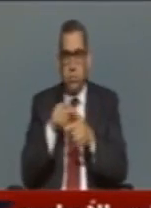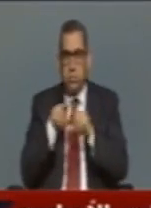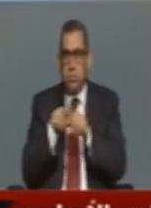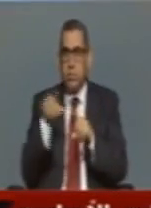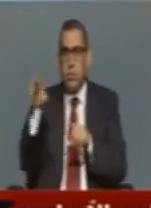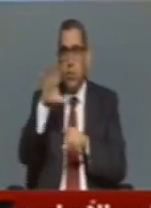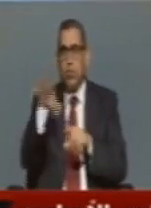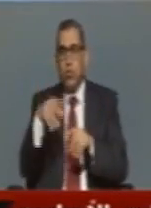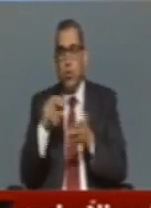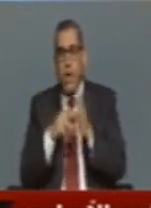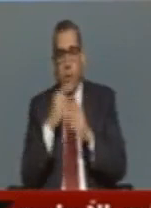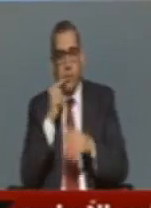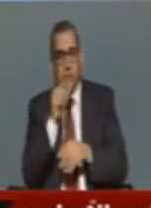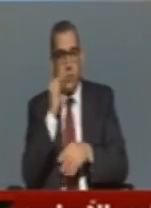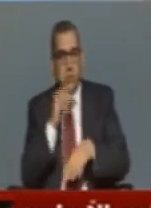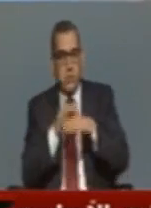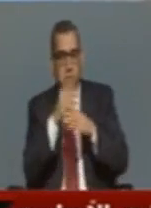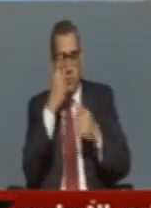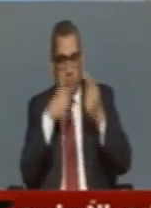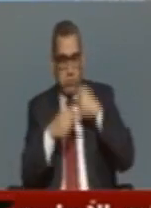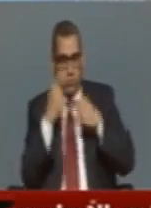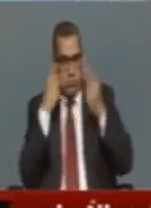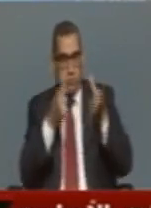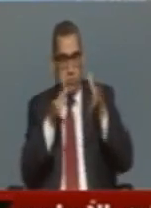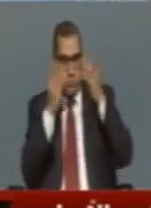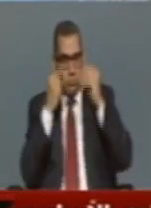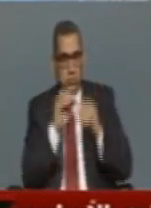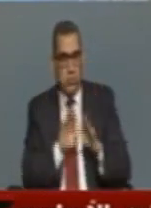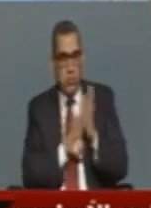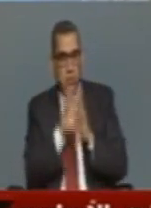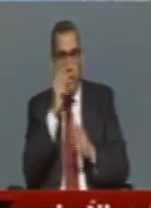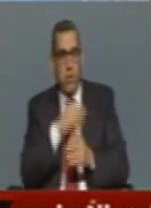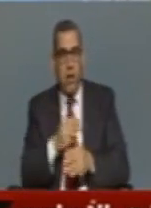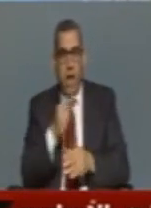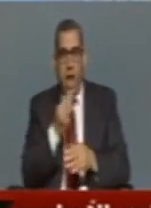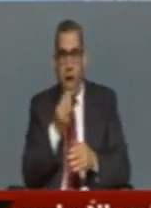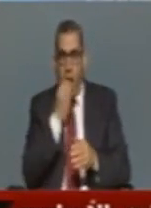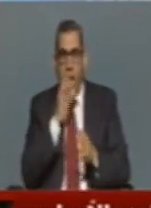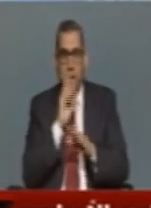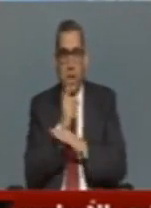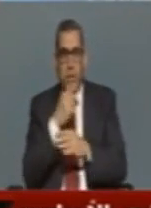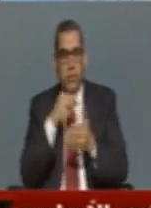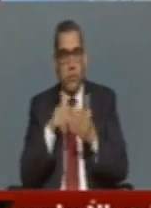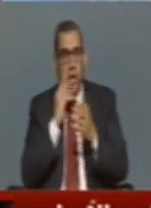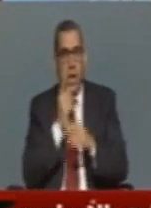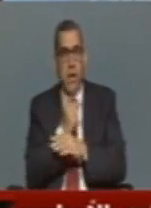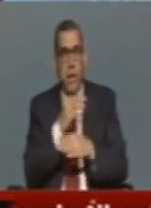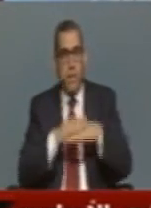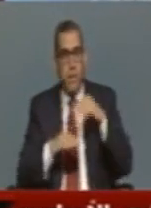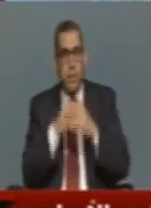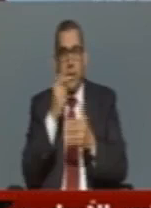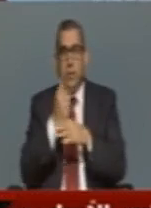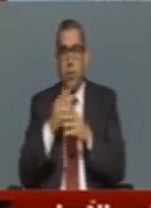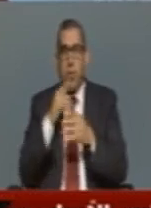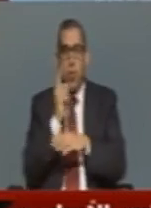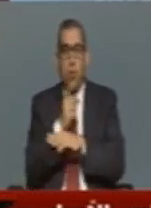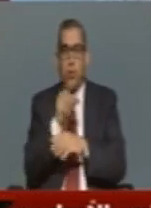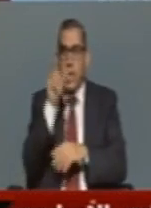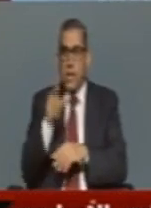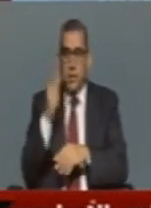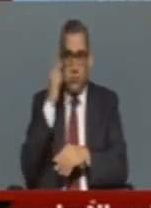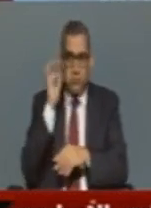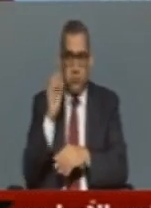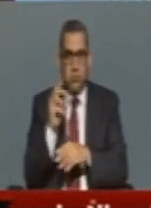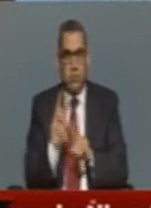الشخصية ومخرجات التعلم، وعندنا أبنية تعليمية تكون فيها فراغات، ومعلمين قادرين على هذا التطوير، لأن